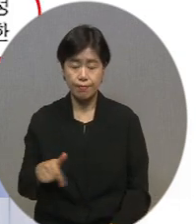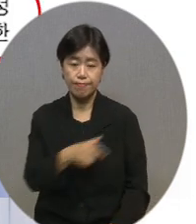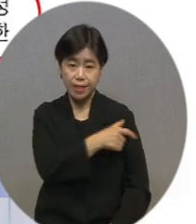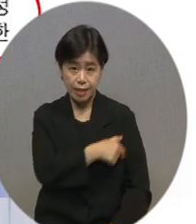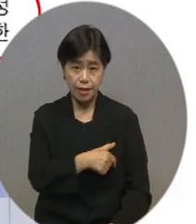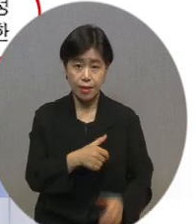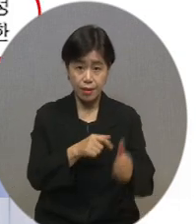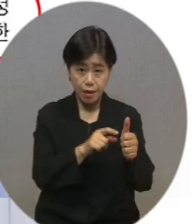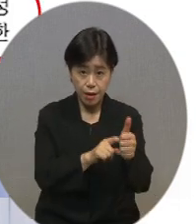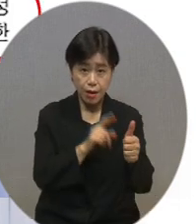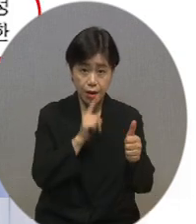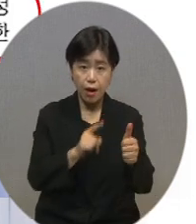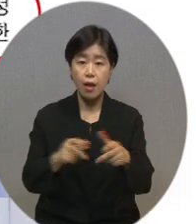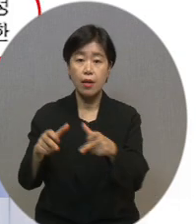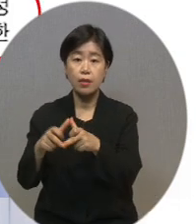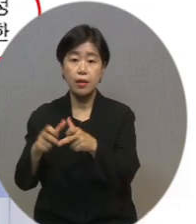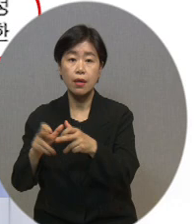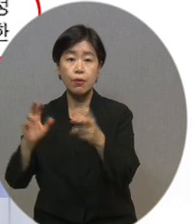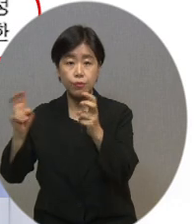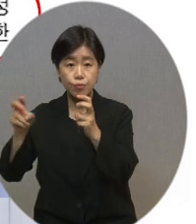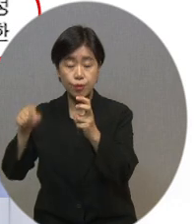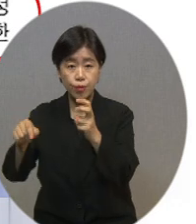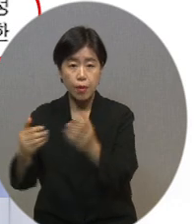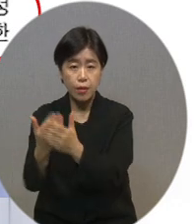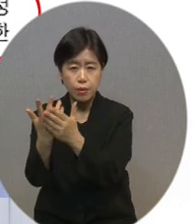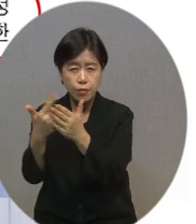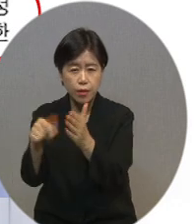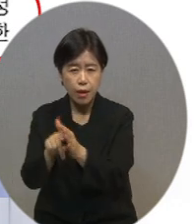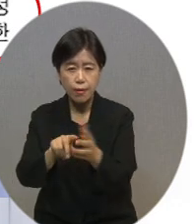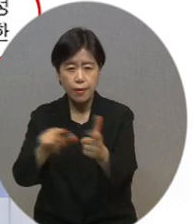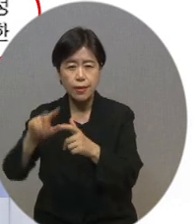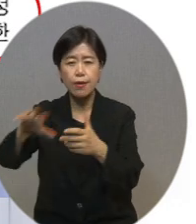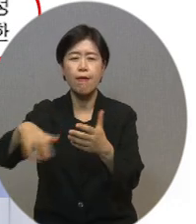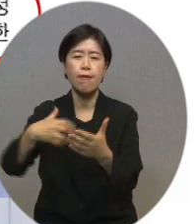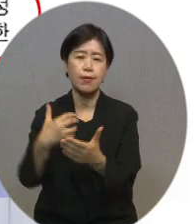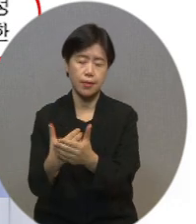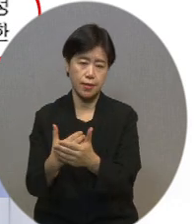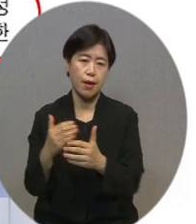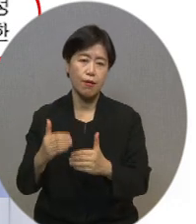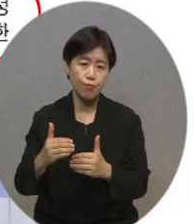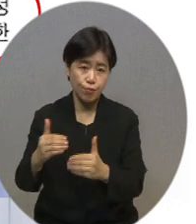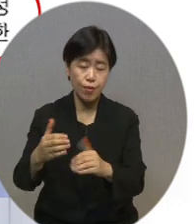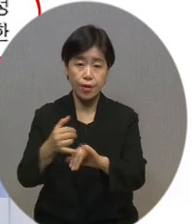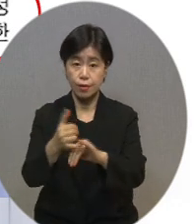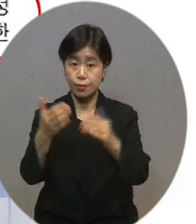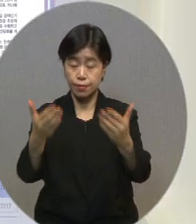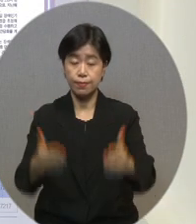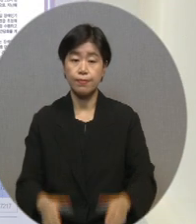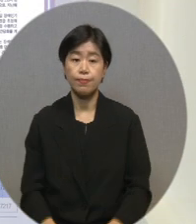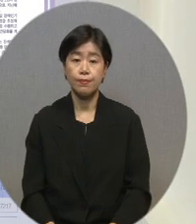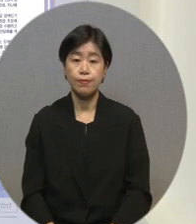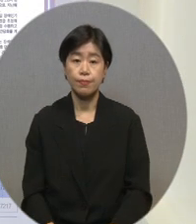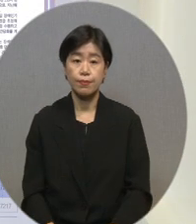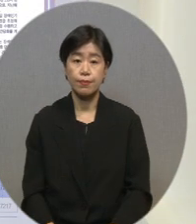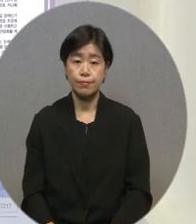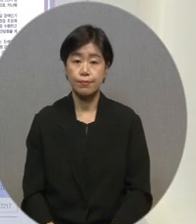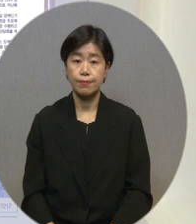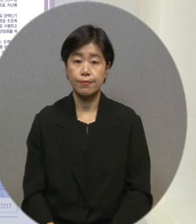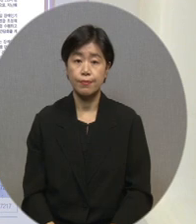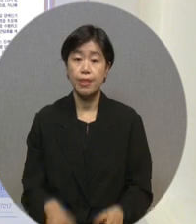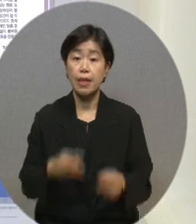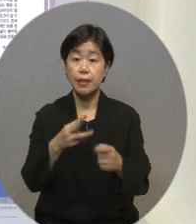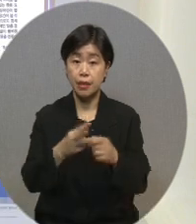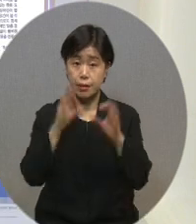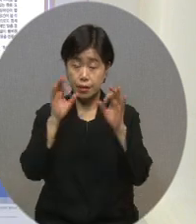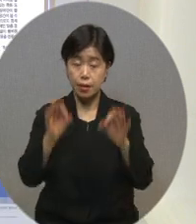기업의 안정적인 경영 활동 기반을 마련하기 위한 혁신을 거듭하다 말했습니다 계속해서 장애